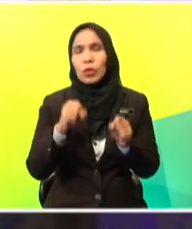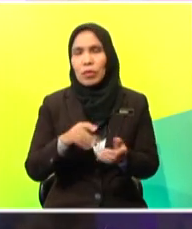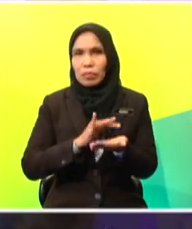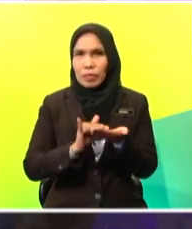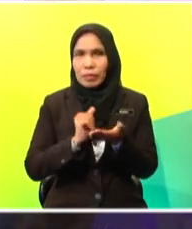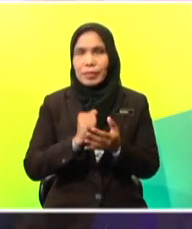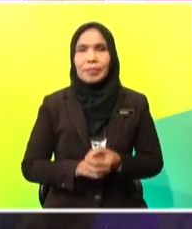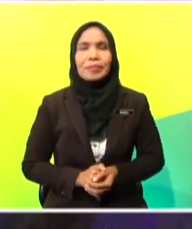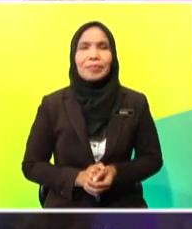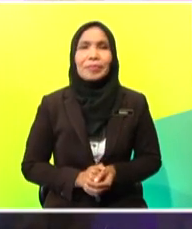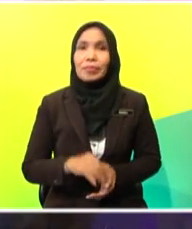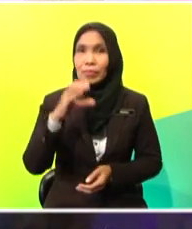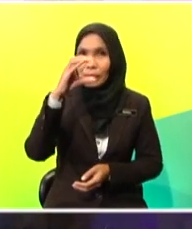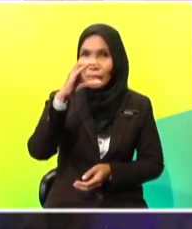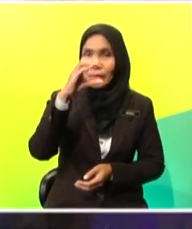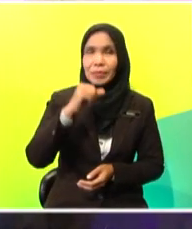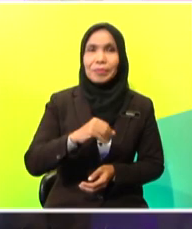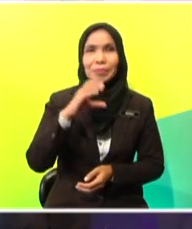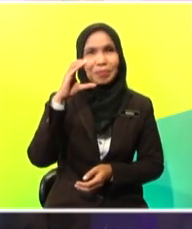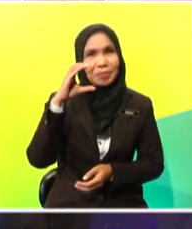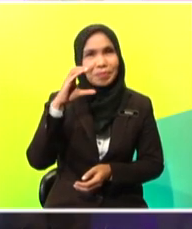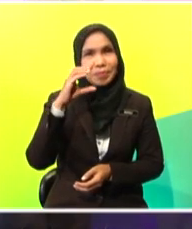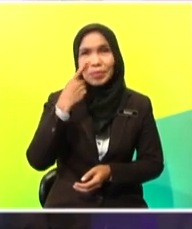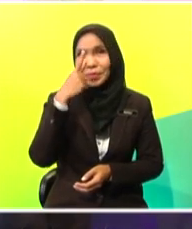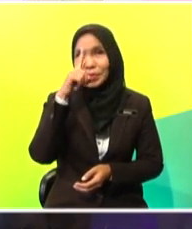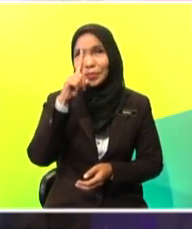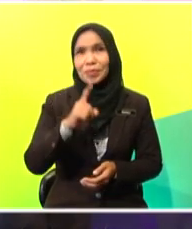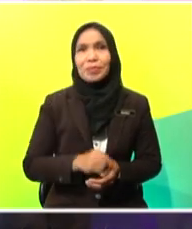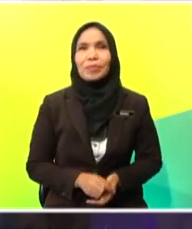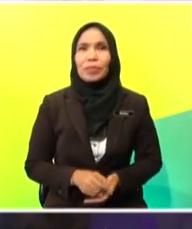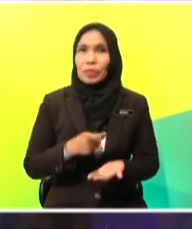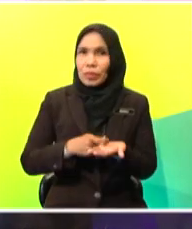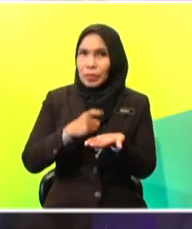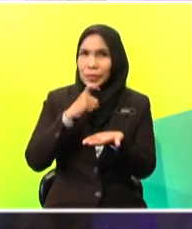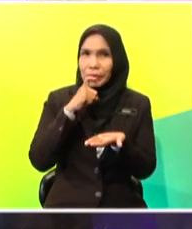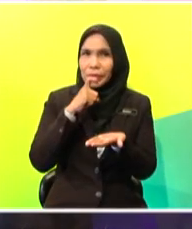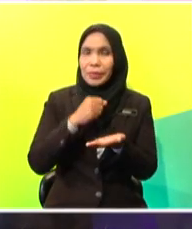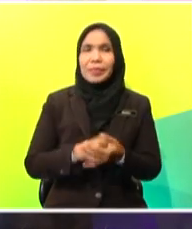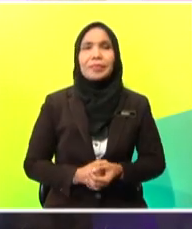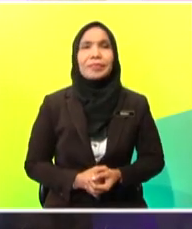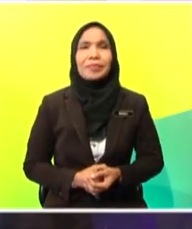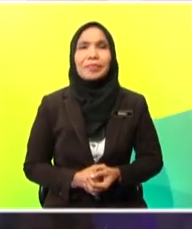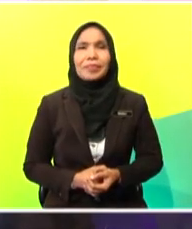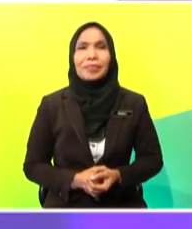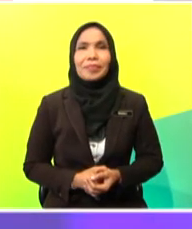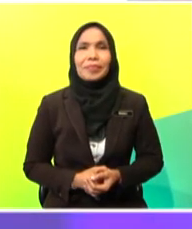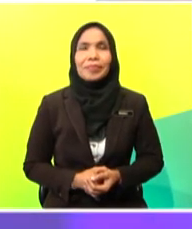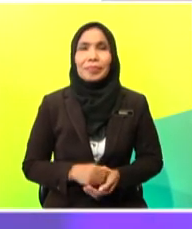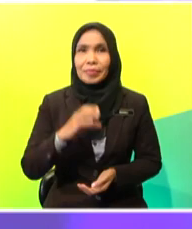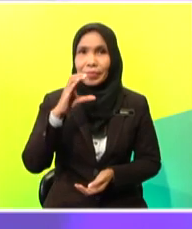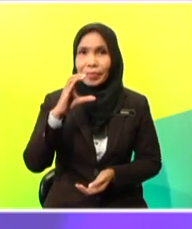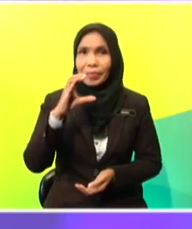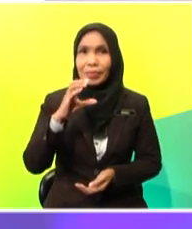sibylla ah simpulkan si utuk cawaii on betul itu